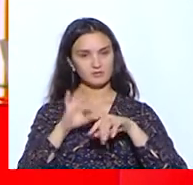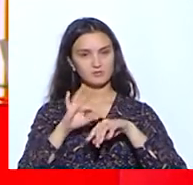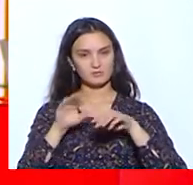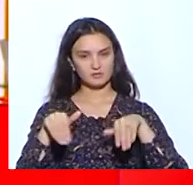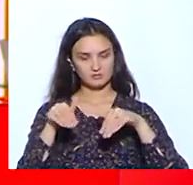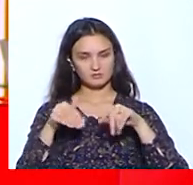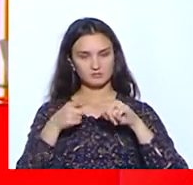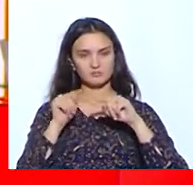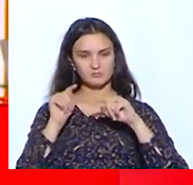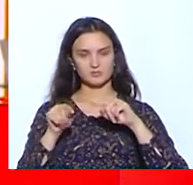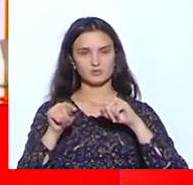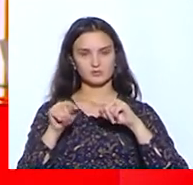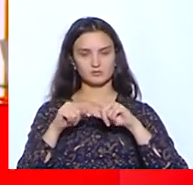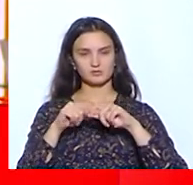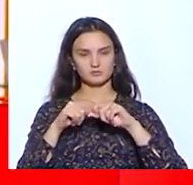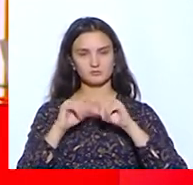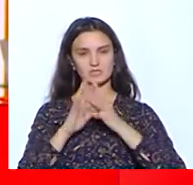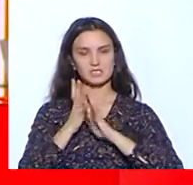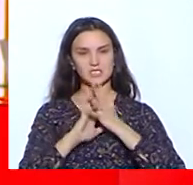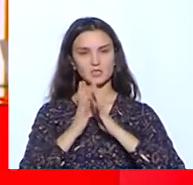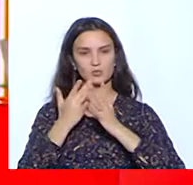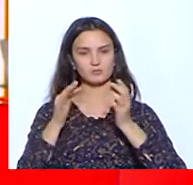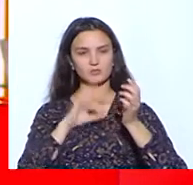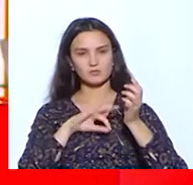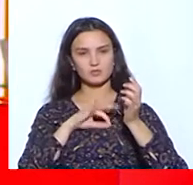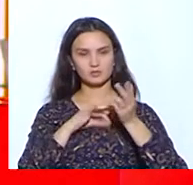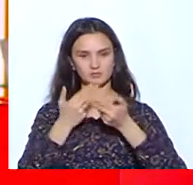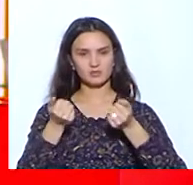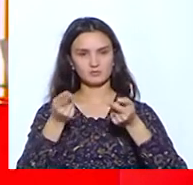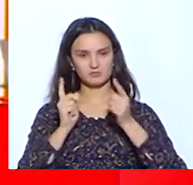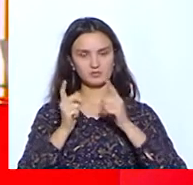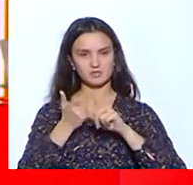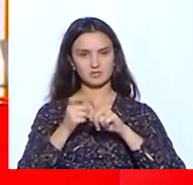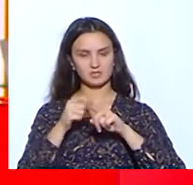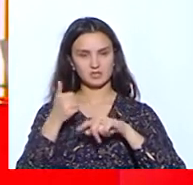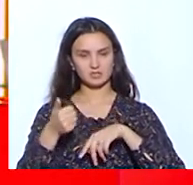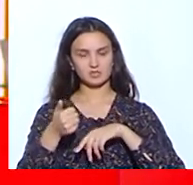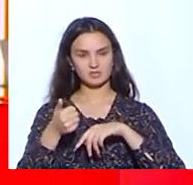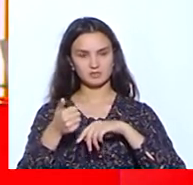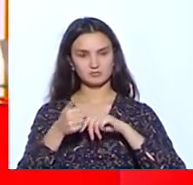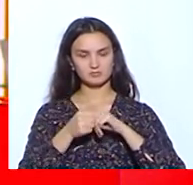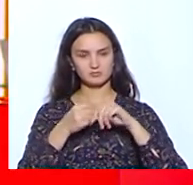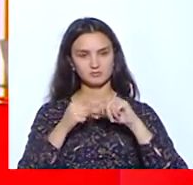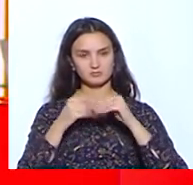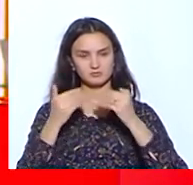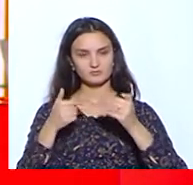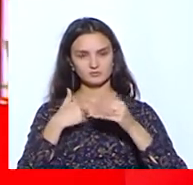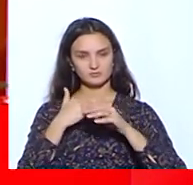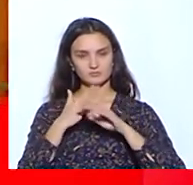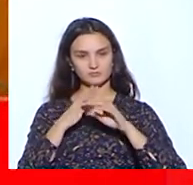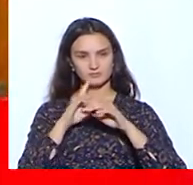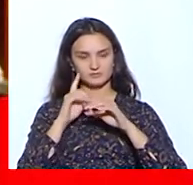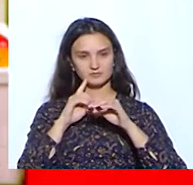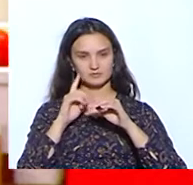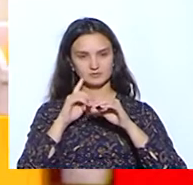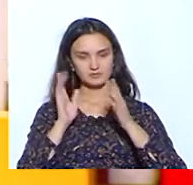არის, მაშინ მცენარეული ბოჭკოს გამოყენება ნამდვილად ძალიან კეთილ სამსახურს გაგიწევთ და ამისათვის ჩვენ გვაქვს მწვანე